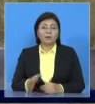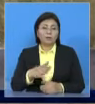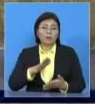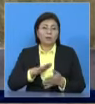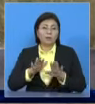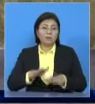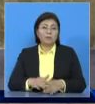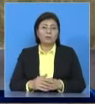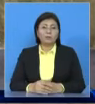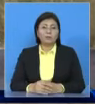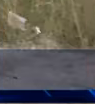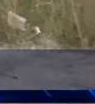собирает